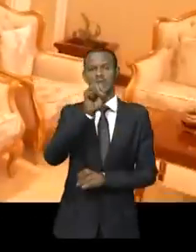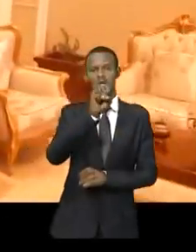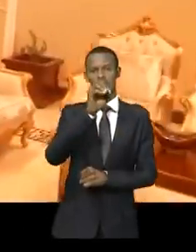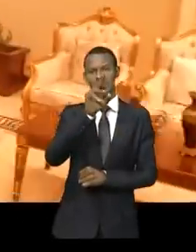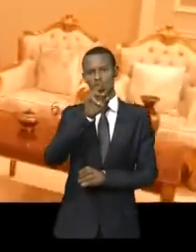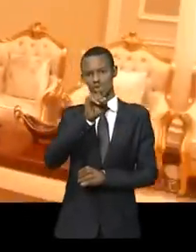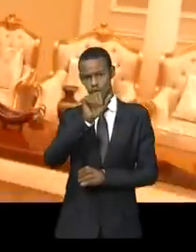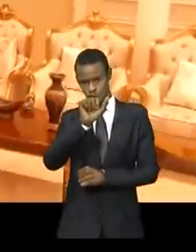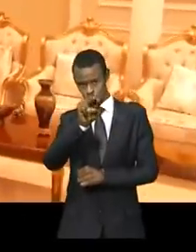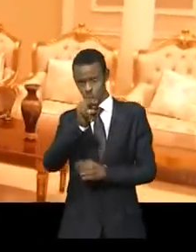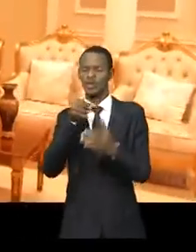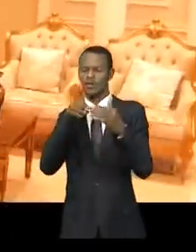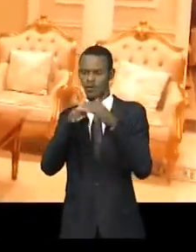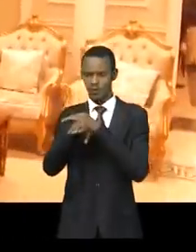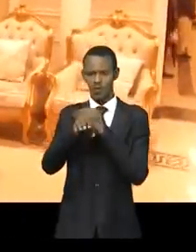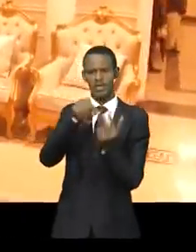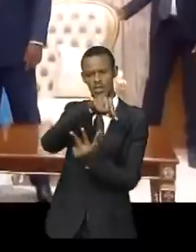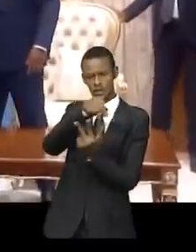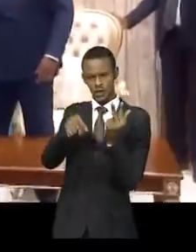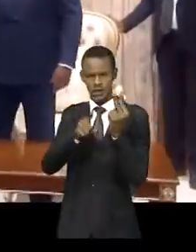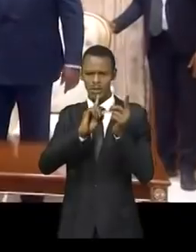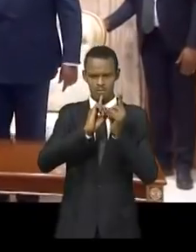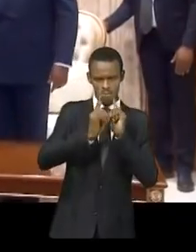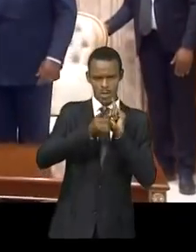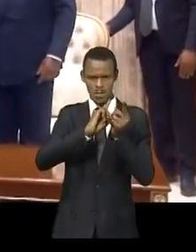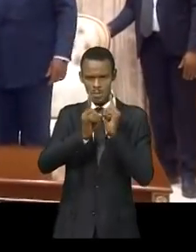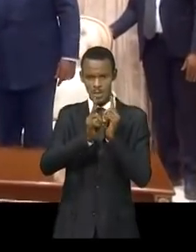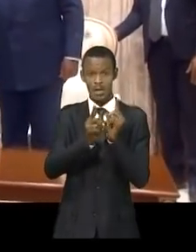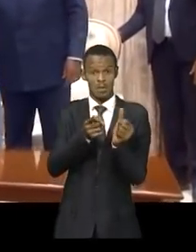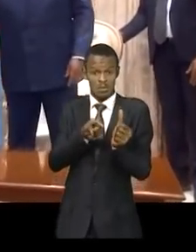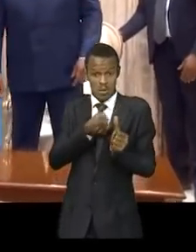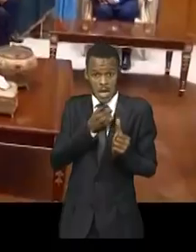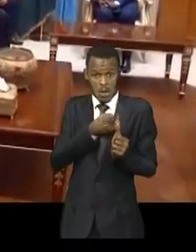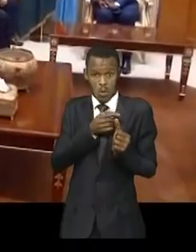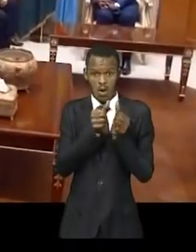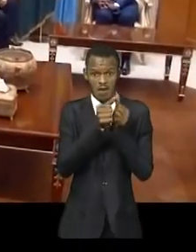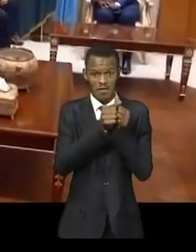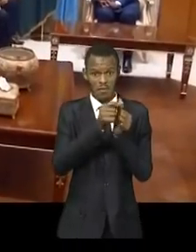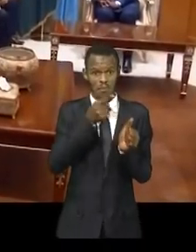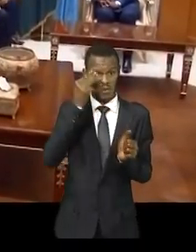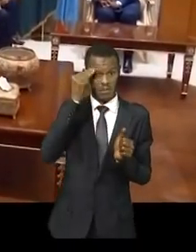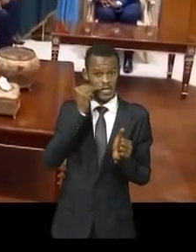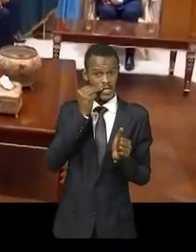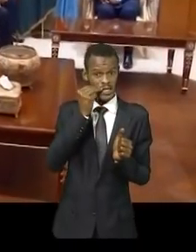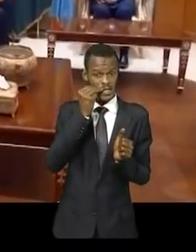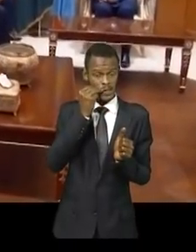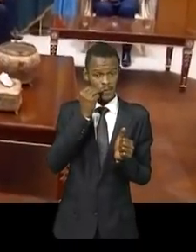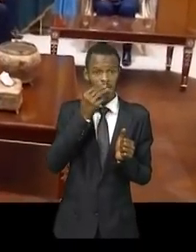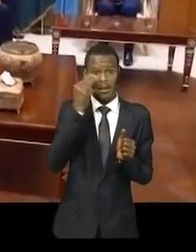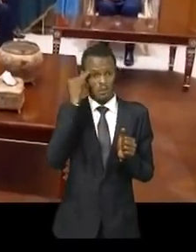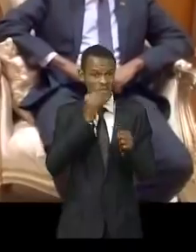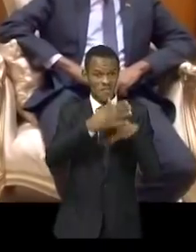les pourparlers se tiennent en deux temps. D'abord, avec le Premier ministre soudanais, du ministre des Affaires étrangères et celui